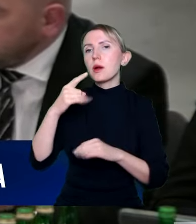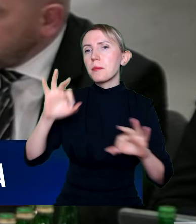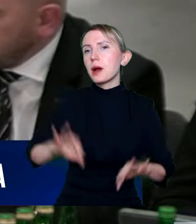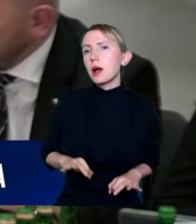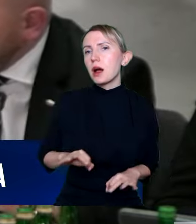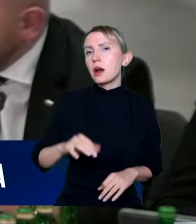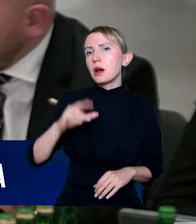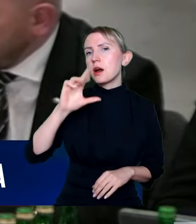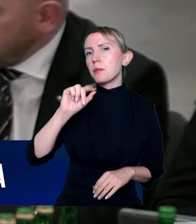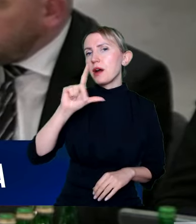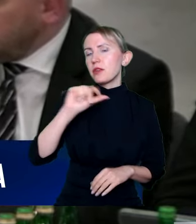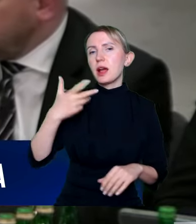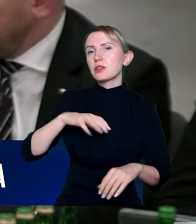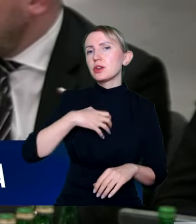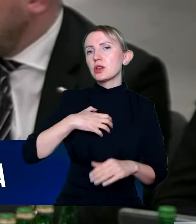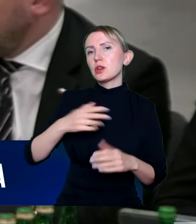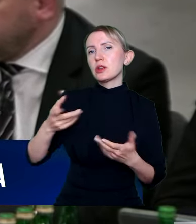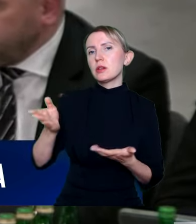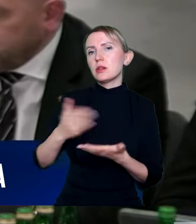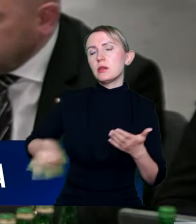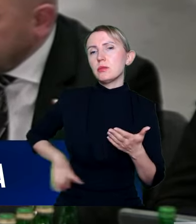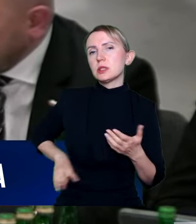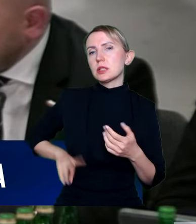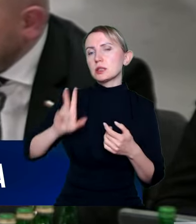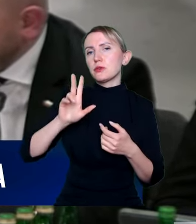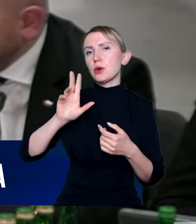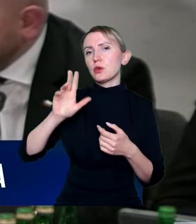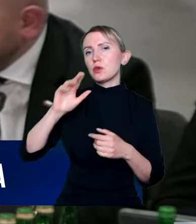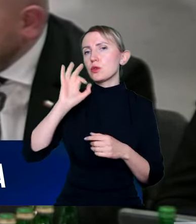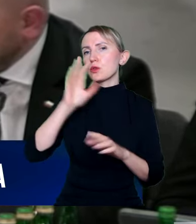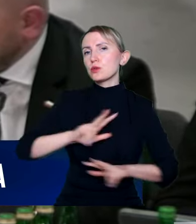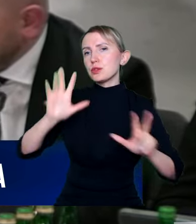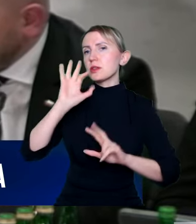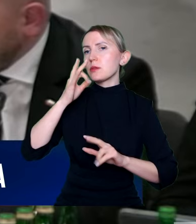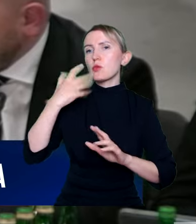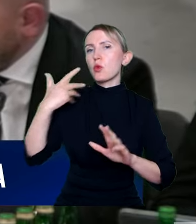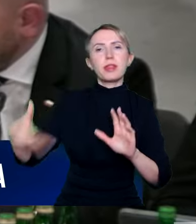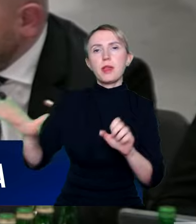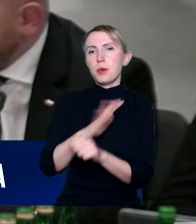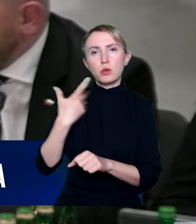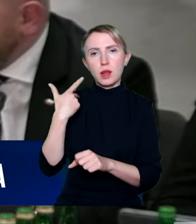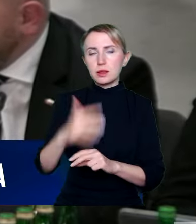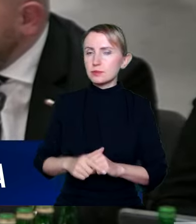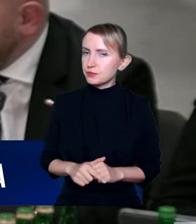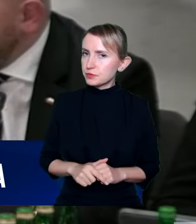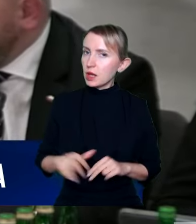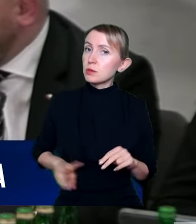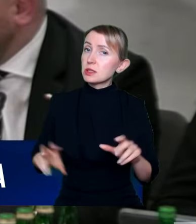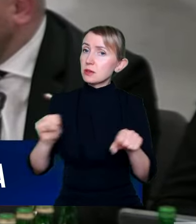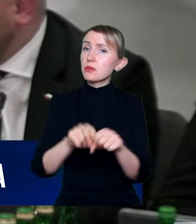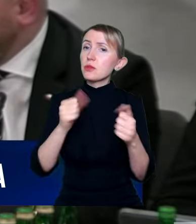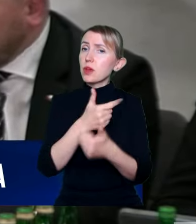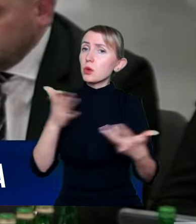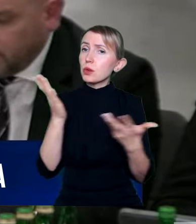Mikołaja Pawlaka, dyrektora Departamentu Spraw Rodziny i Nieletnich, prokuratora Jakuba Tietza, prokuratora delegowanego do Ministerstwa Sprawiedliwości, wiele innych jeszcze tych